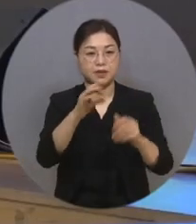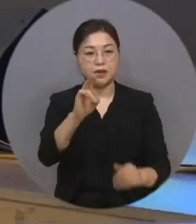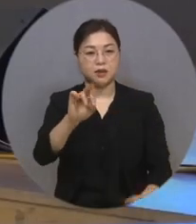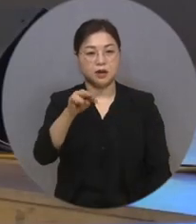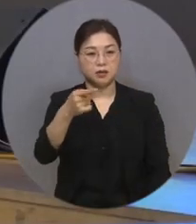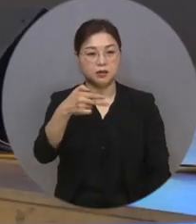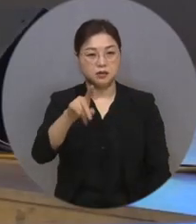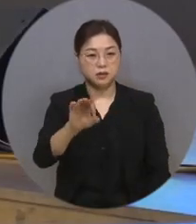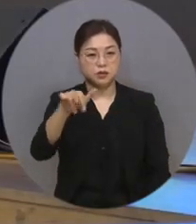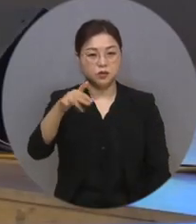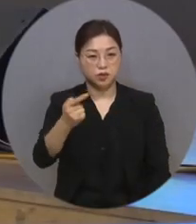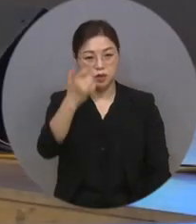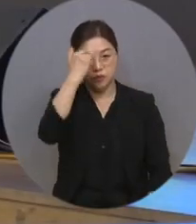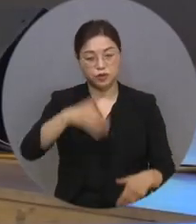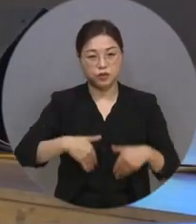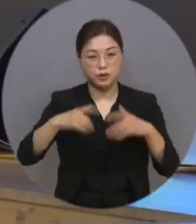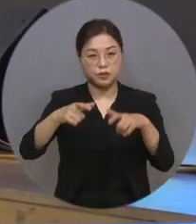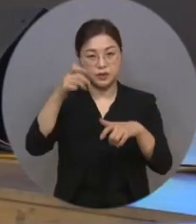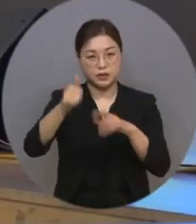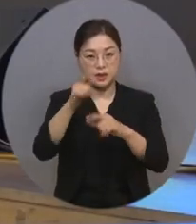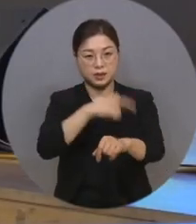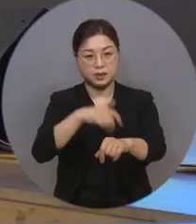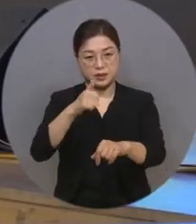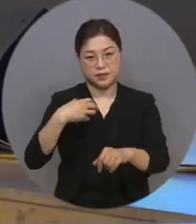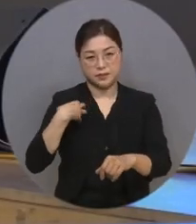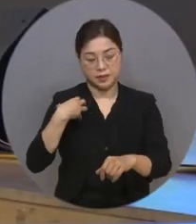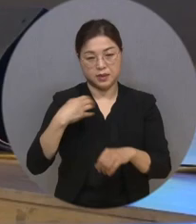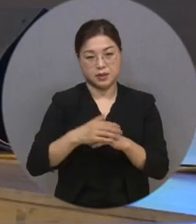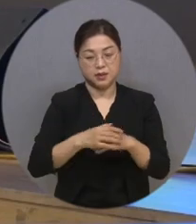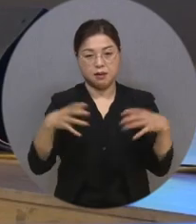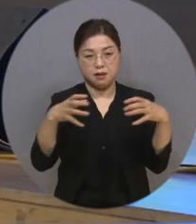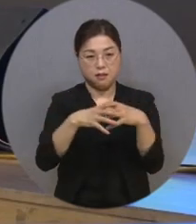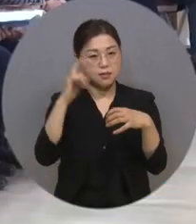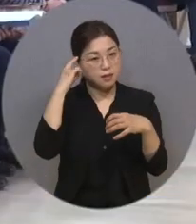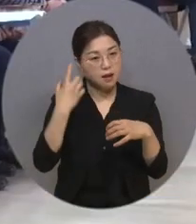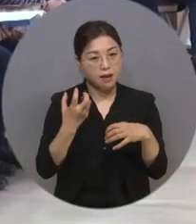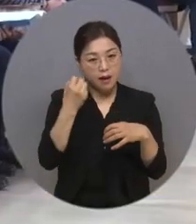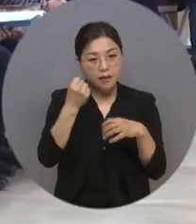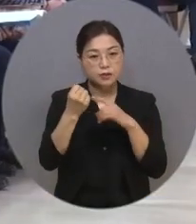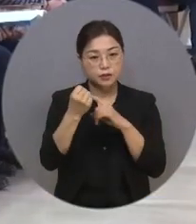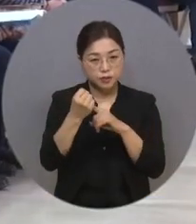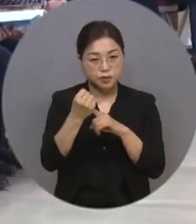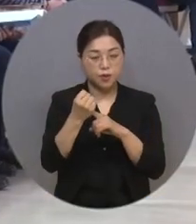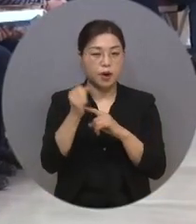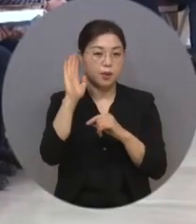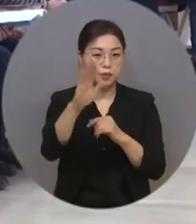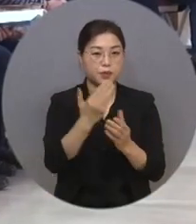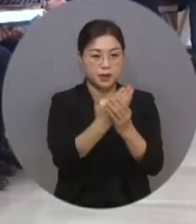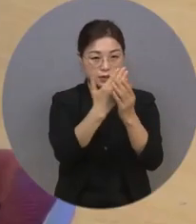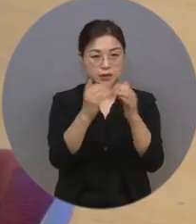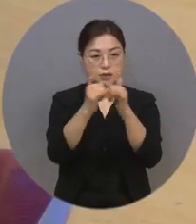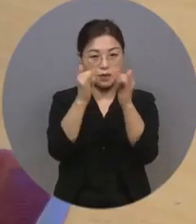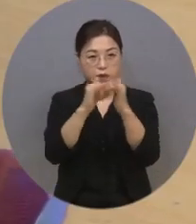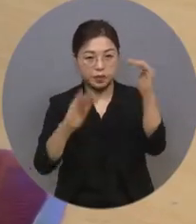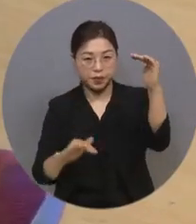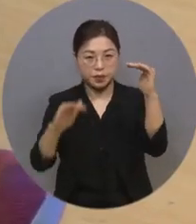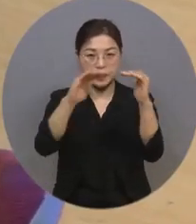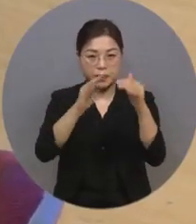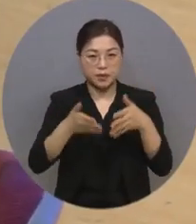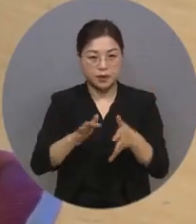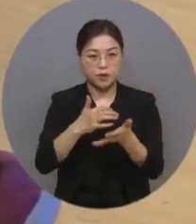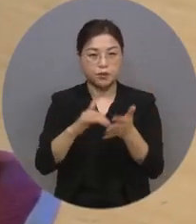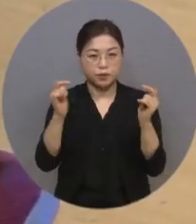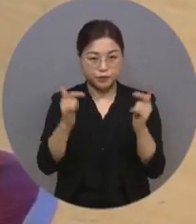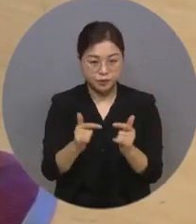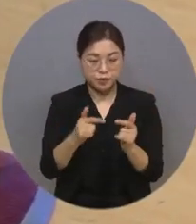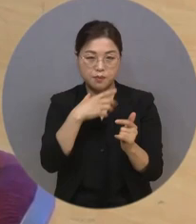양승조 전 충남도지사가 이사장을 맡아 공동체 의식을 바탕으로 지속 가능한 발전과 사회양극화 저출산